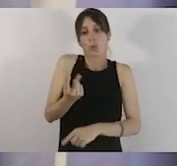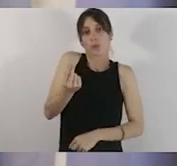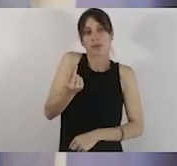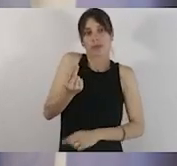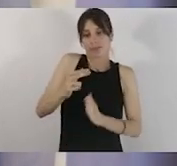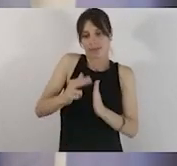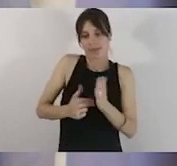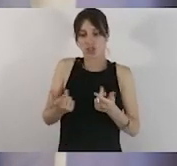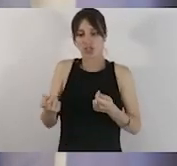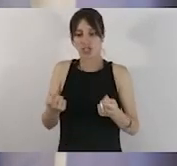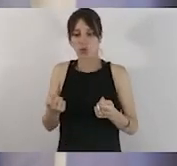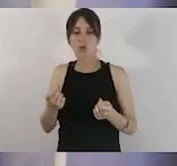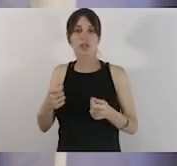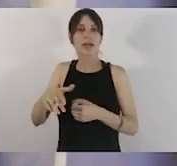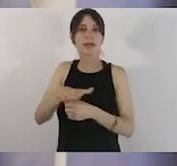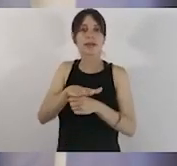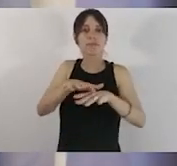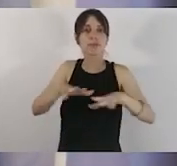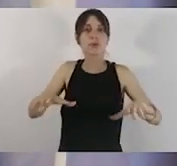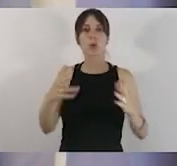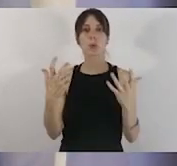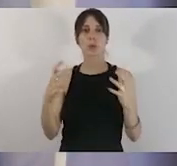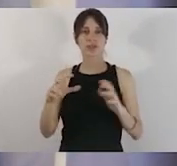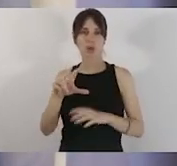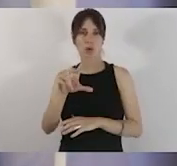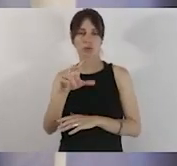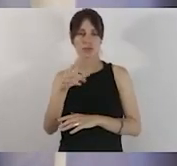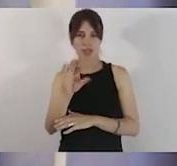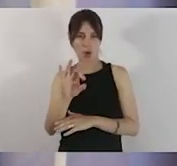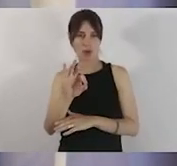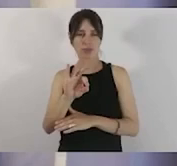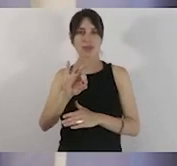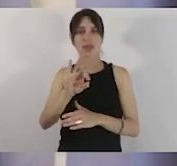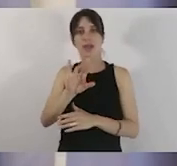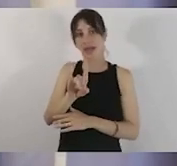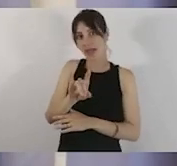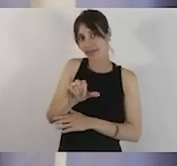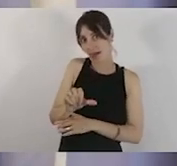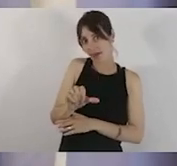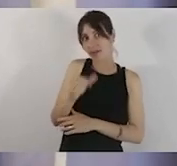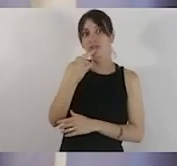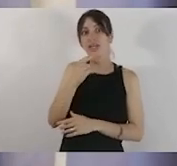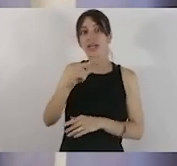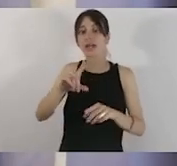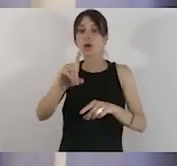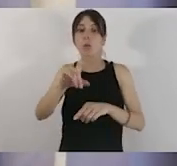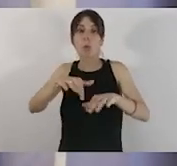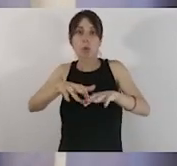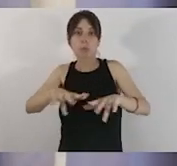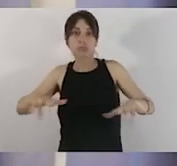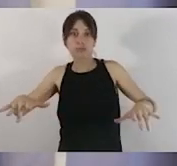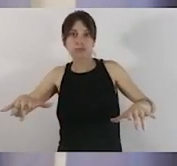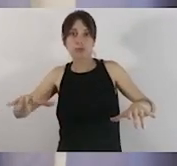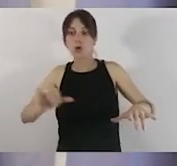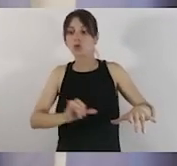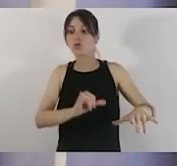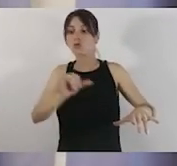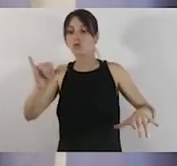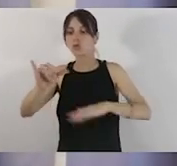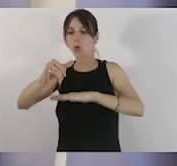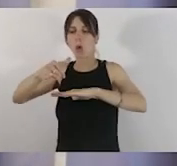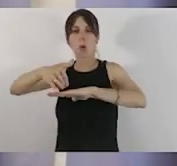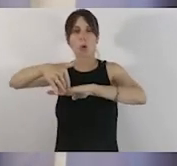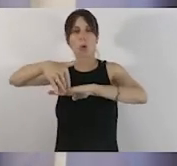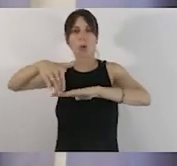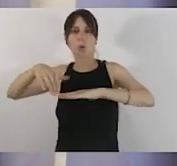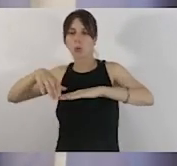850 hectares qui comprend les eaux du Frioul et ça va jusqu'au récif artificiel au large du Prado. Et ça va